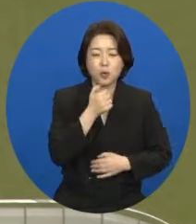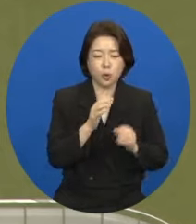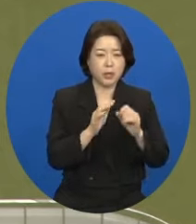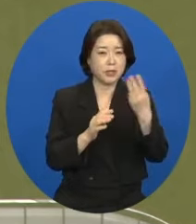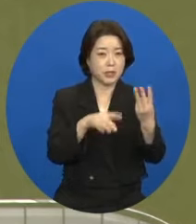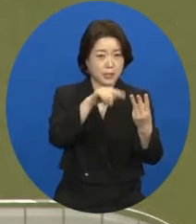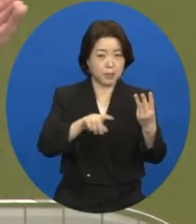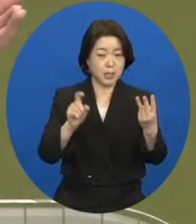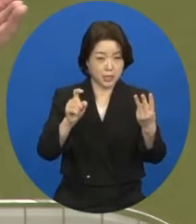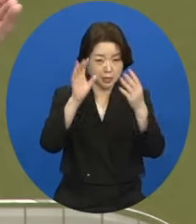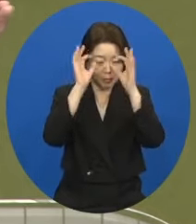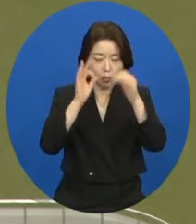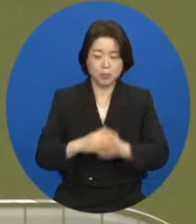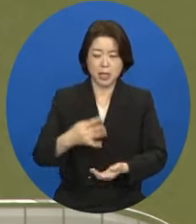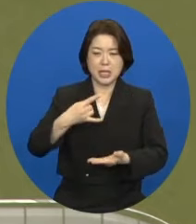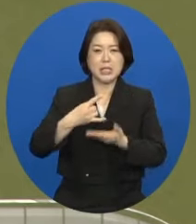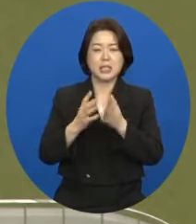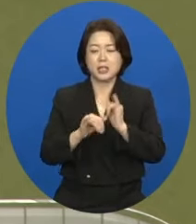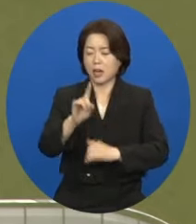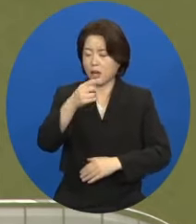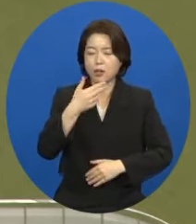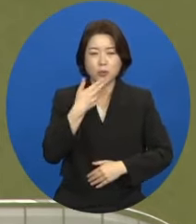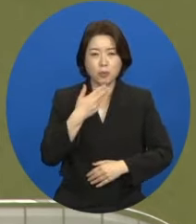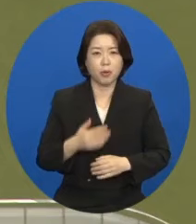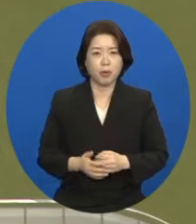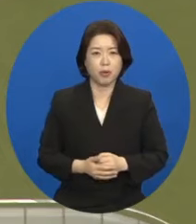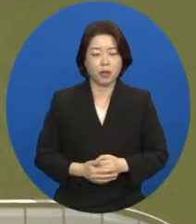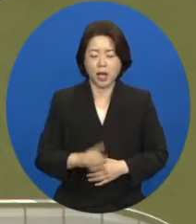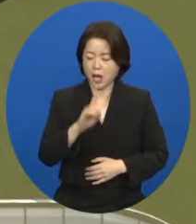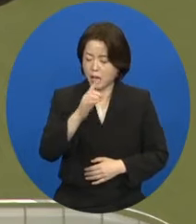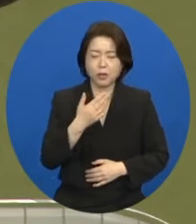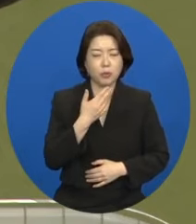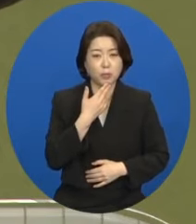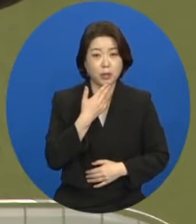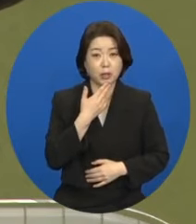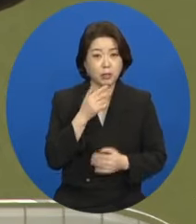10절에는 의인은 하나도 없으되 단 한 명도 없다.